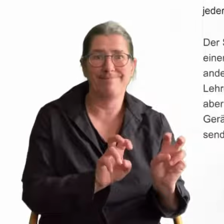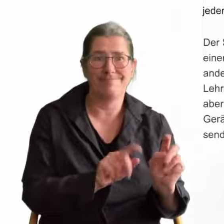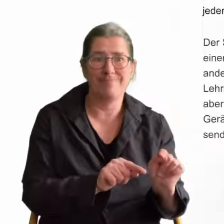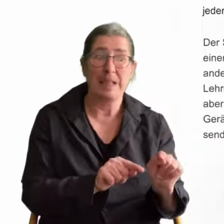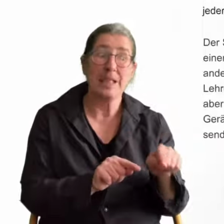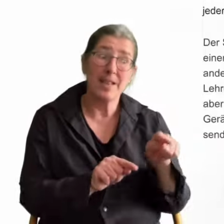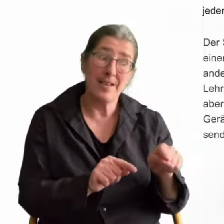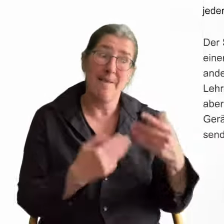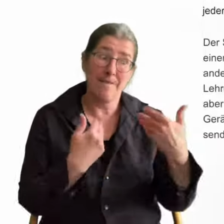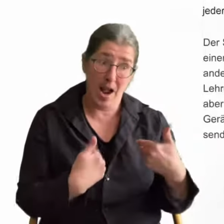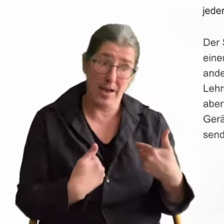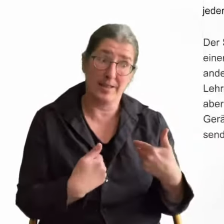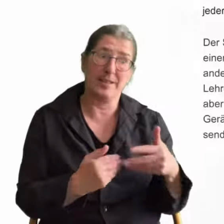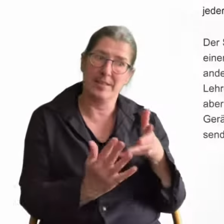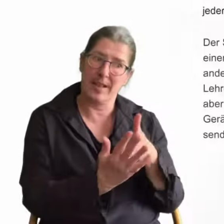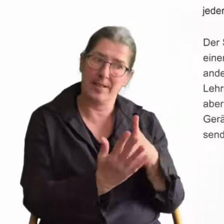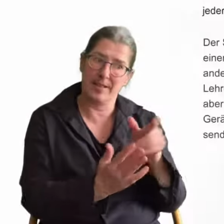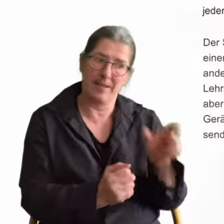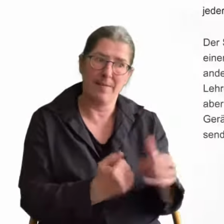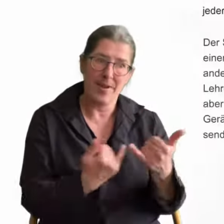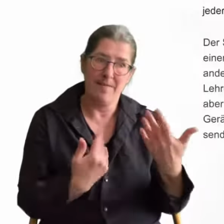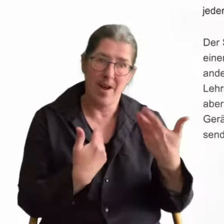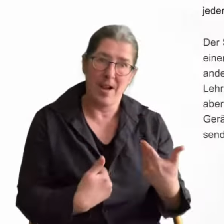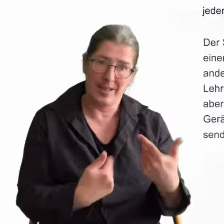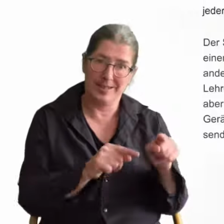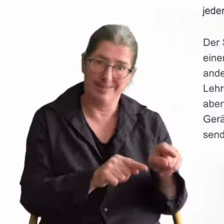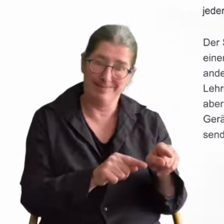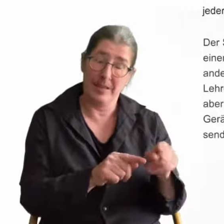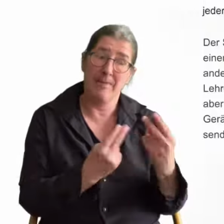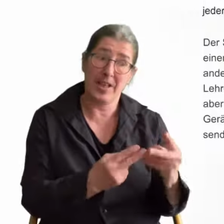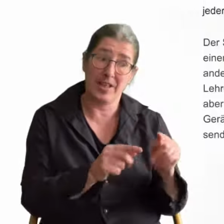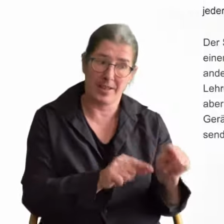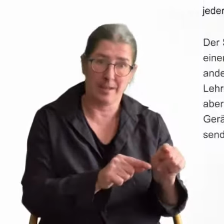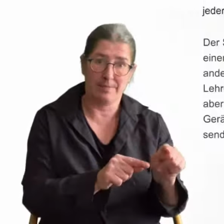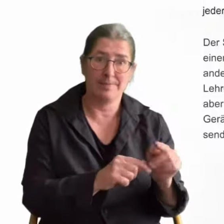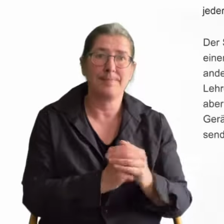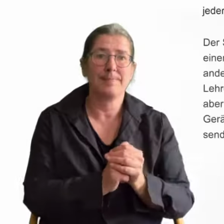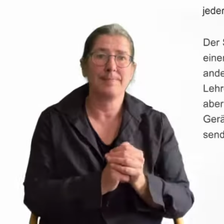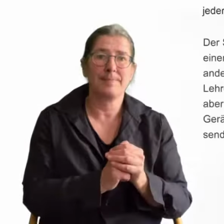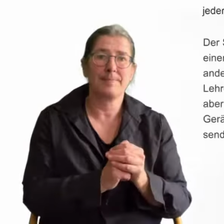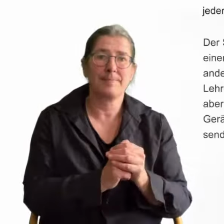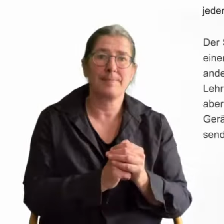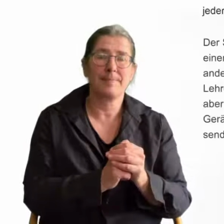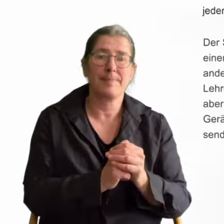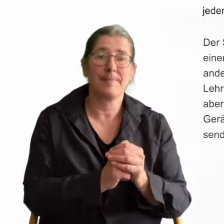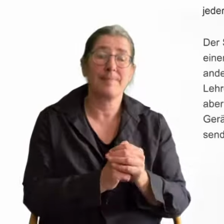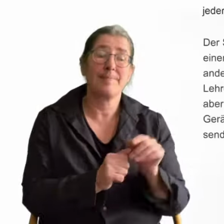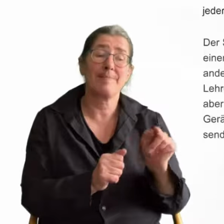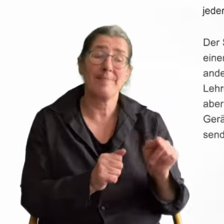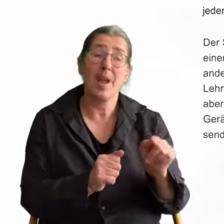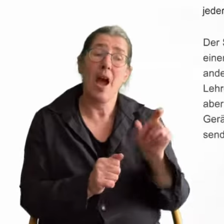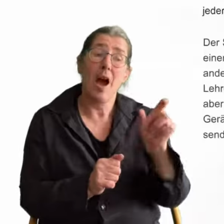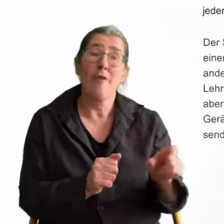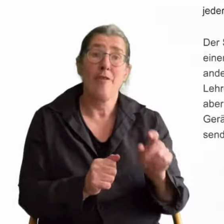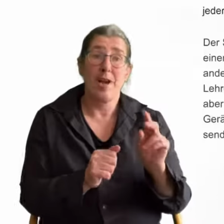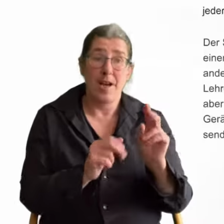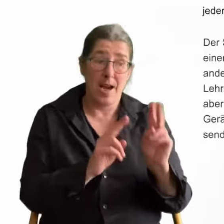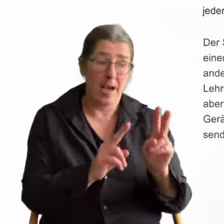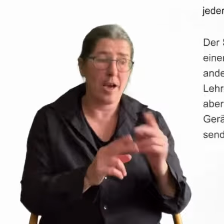deren verhalten getestet werden soll um die person geht es die soll getestet werden dem lehrer wird